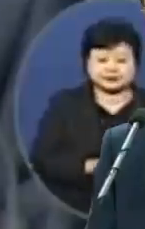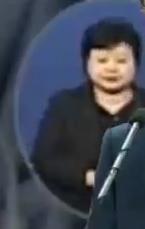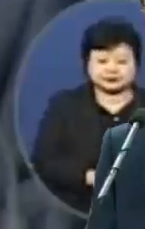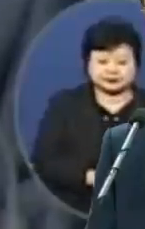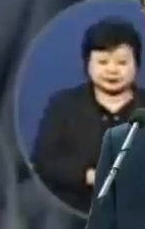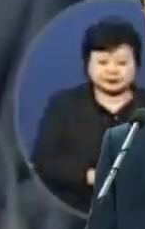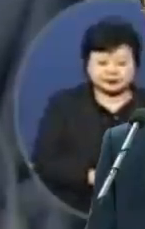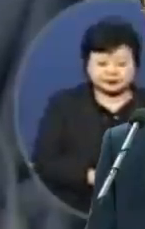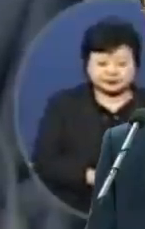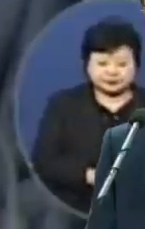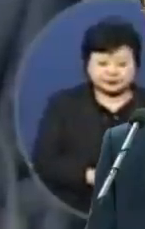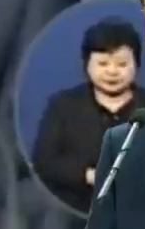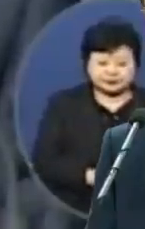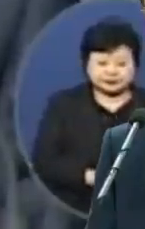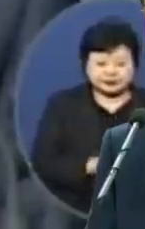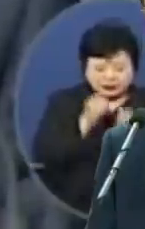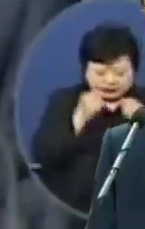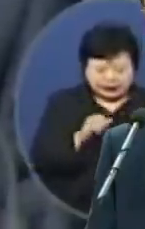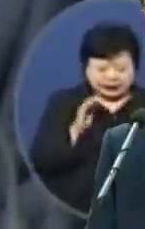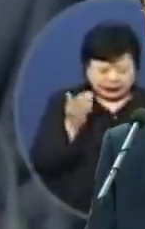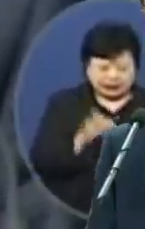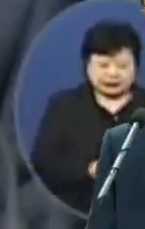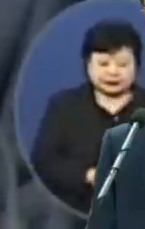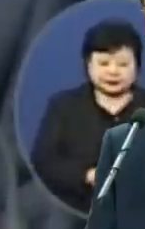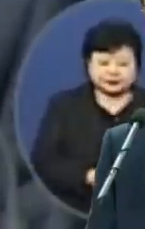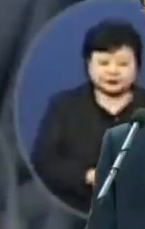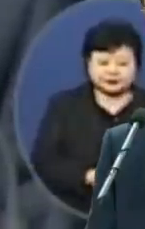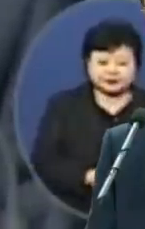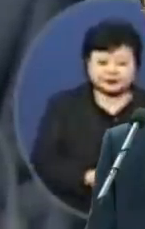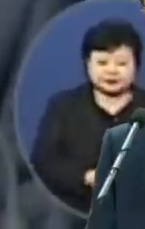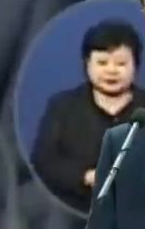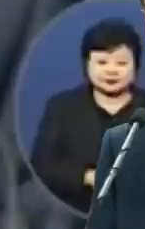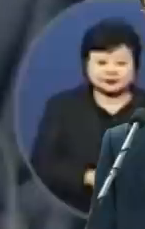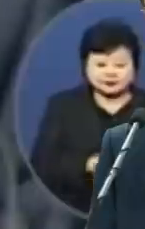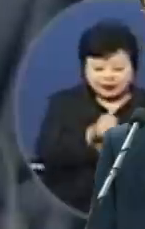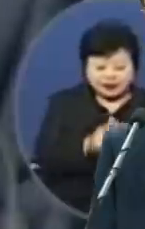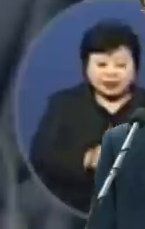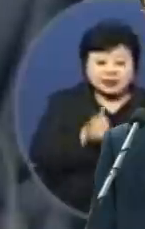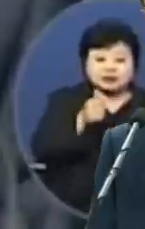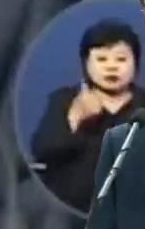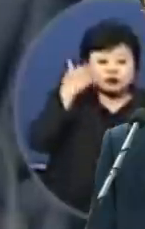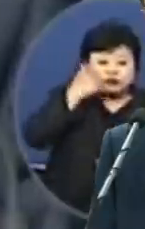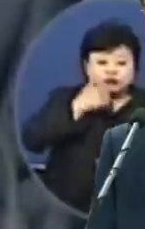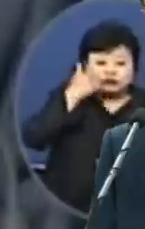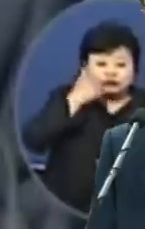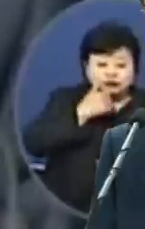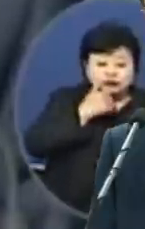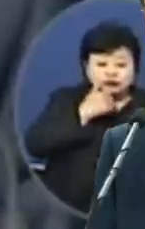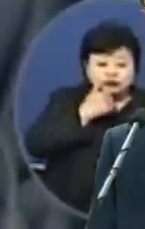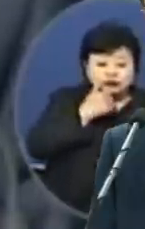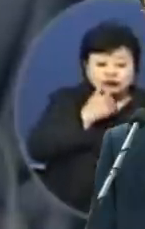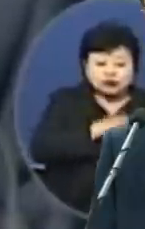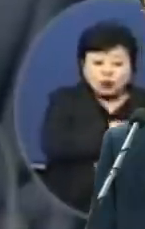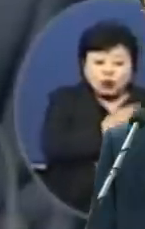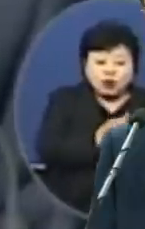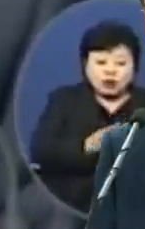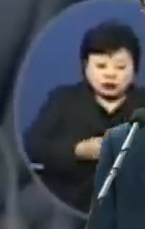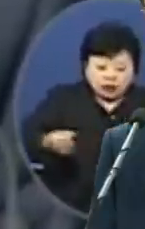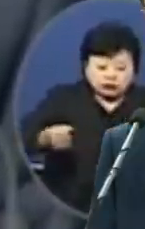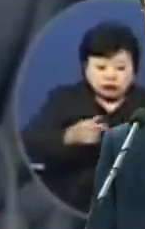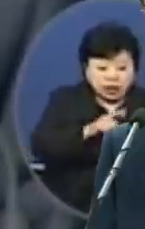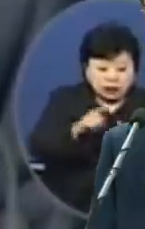종으로서의 삶을 살기를 원하시던 것입니다. 하나님은 어느 누구하고도 권력을 나누지